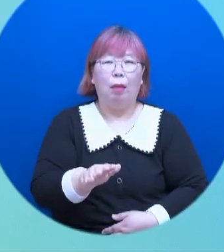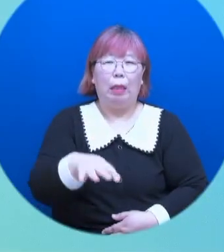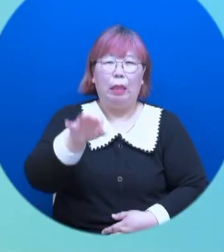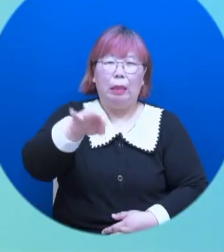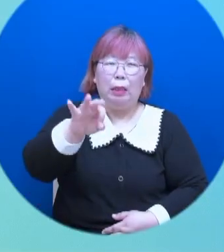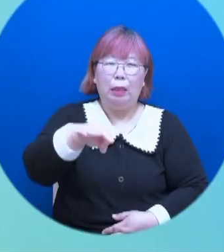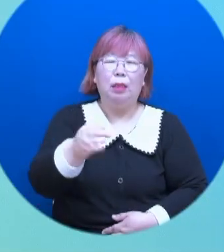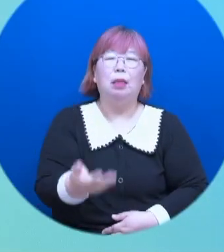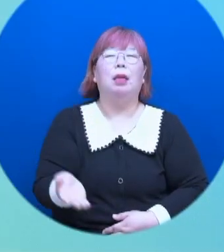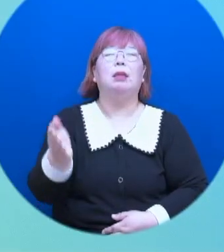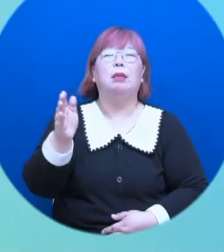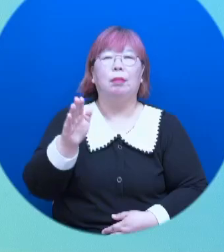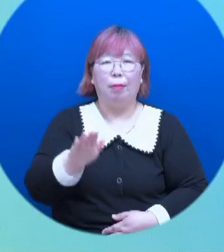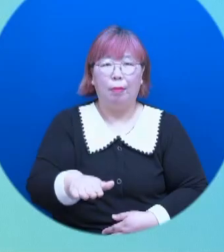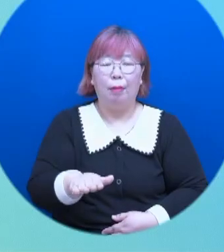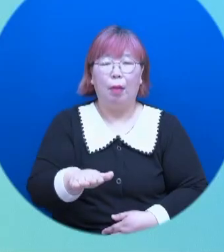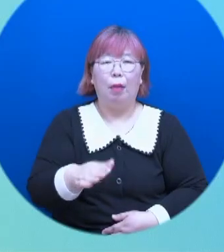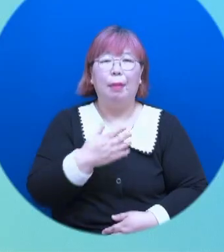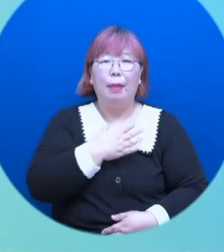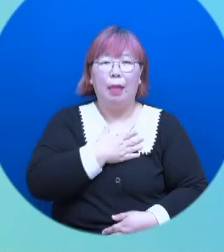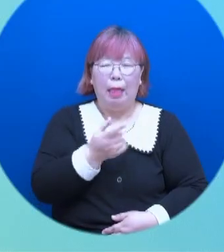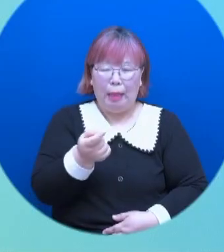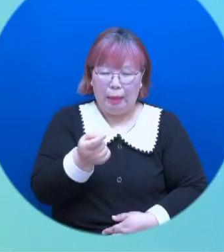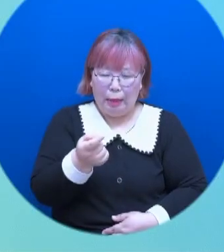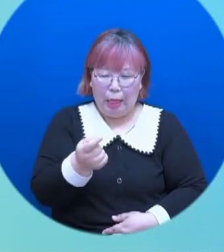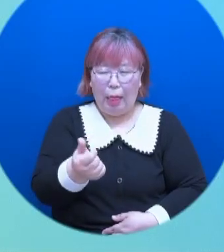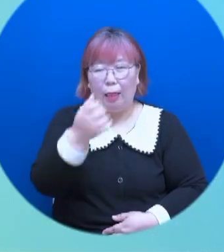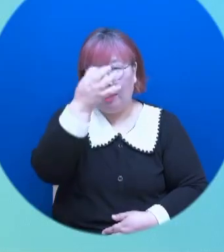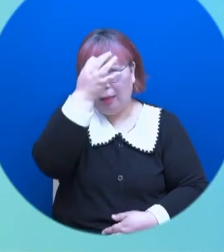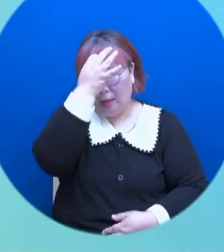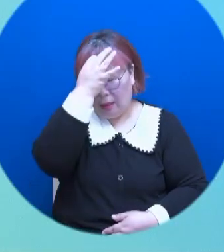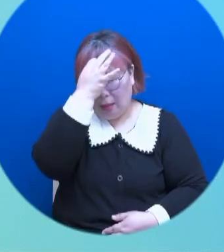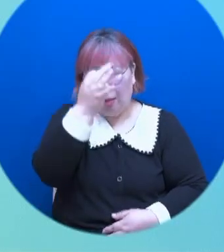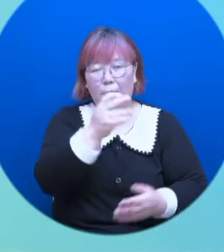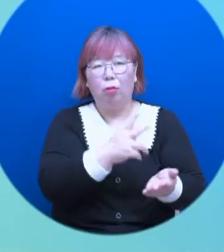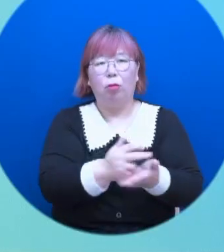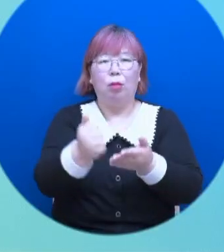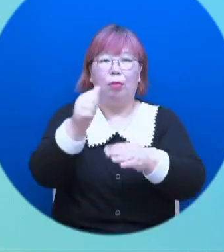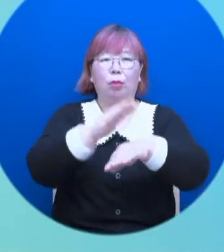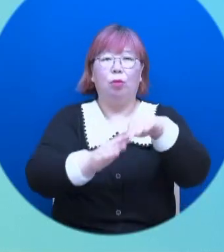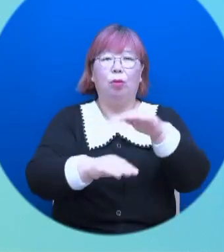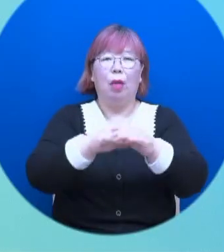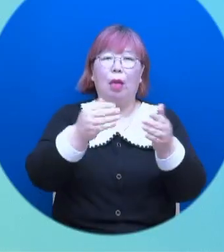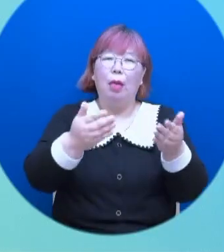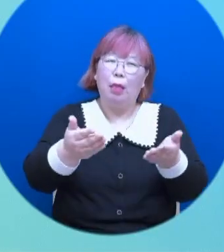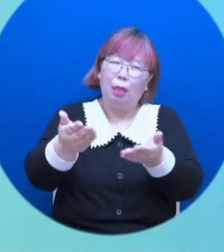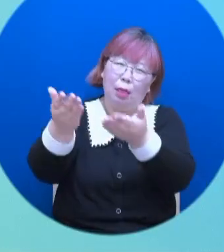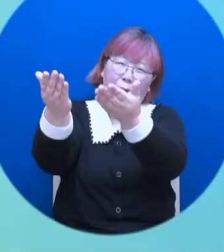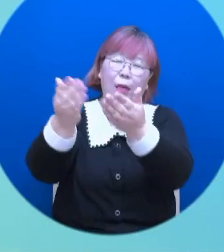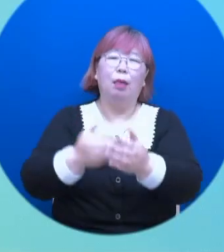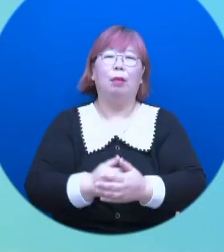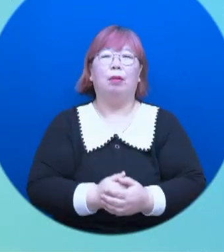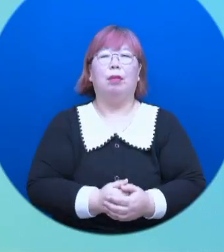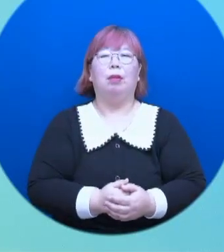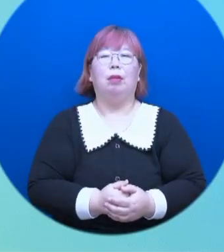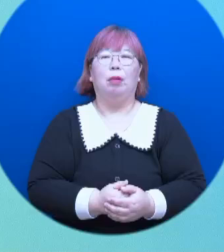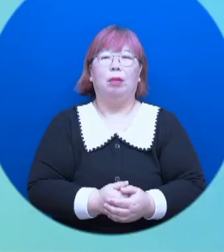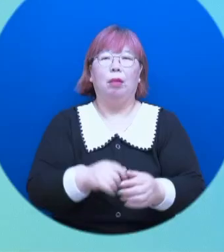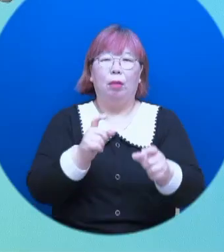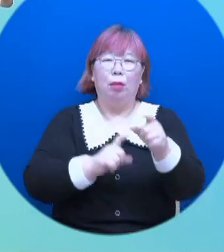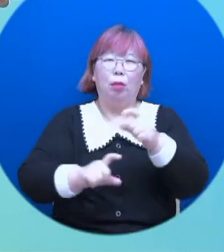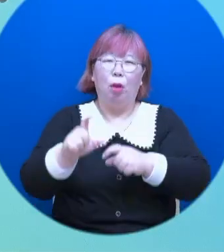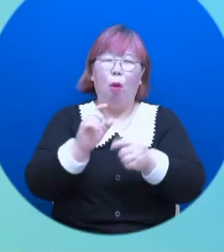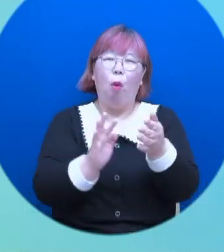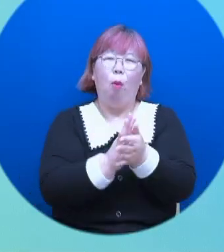보잘것없지만 제 작은 재능을 주님 손에 올려드립니다. 알아요, 주님. 더 화려한